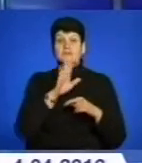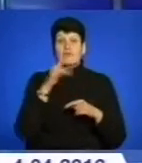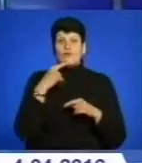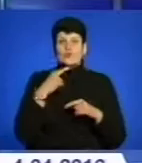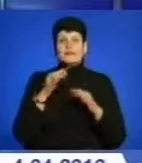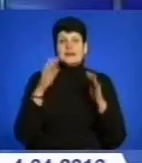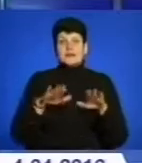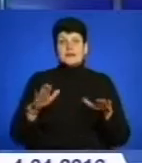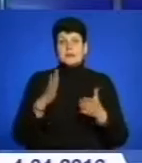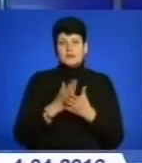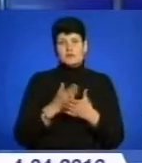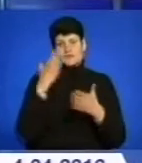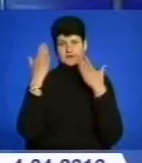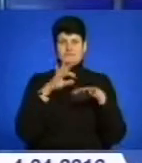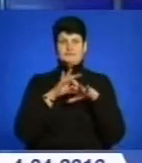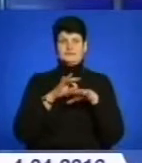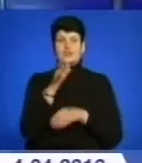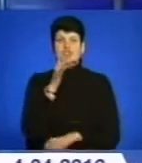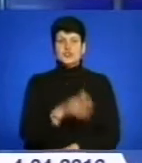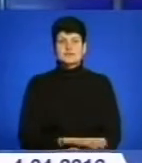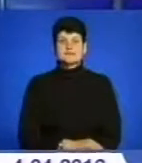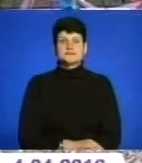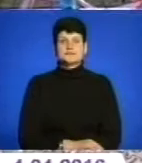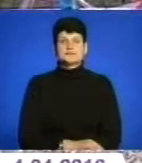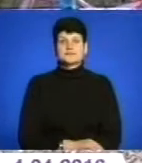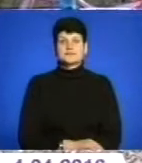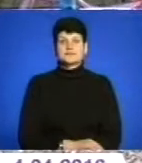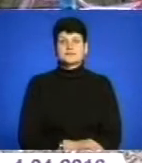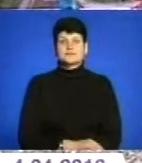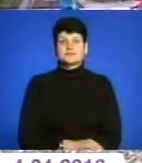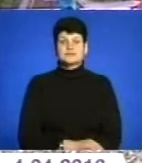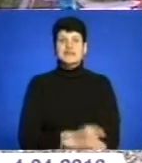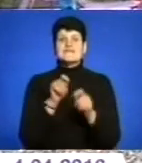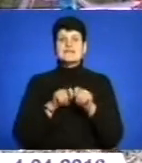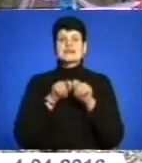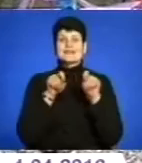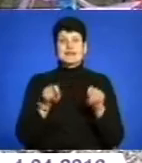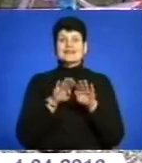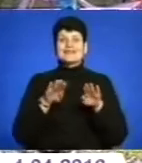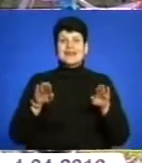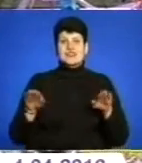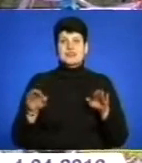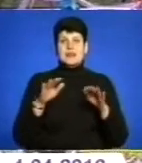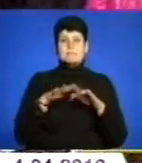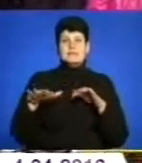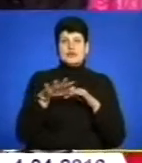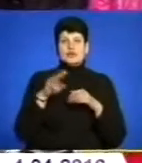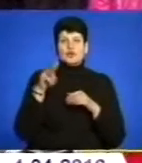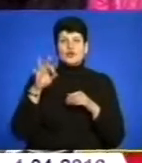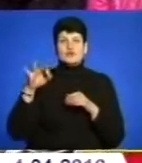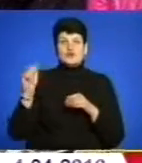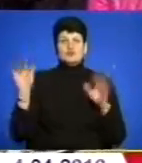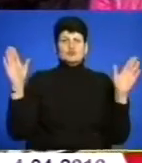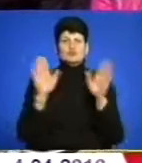Малеча матиме де весело провести час. Більше у сюжеті. Відкривали дитмайданчик у Товстолузі з музикою,